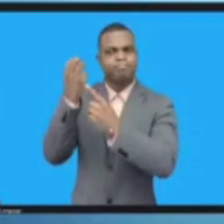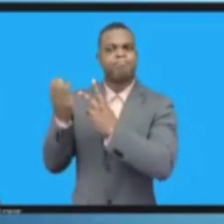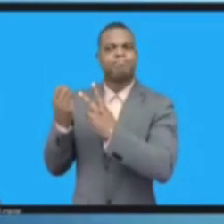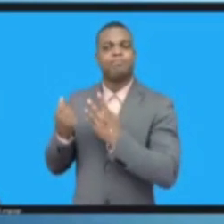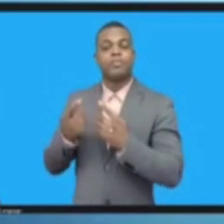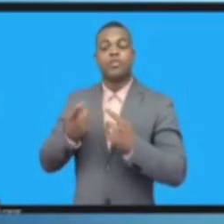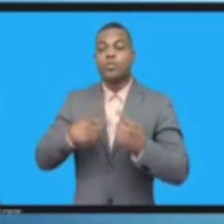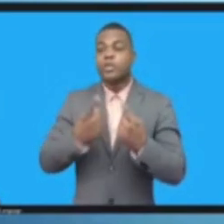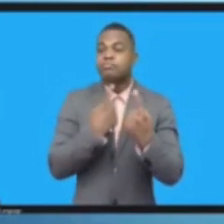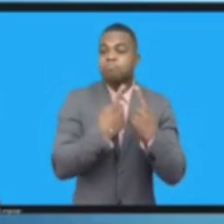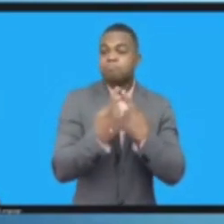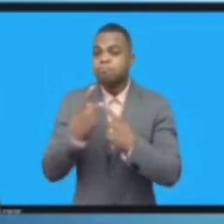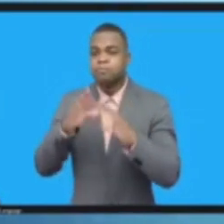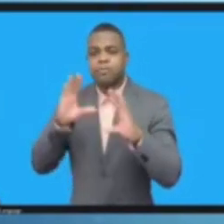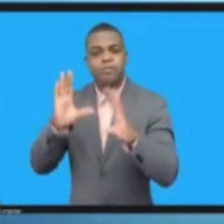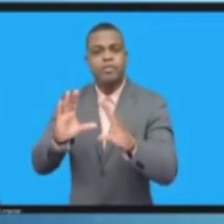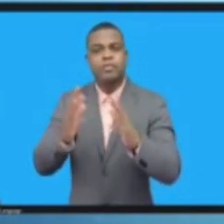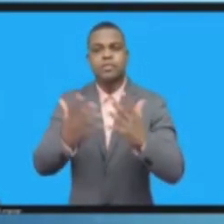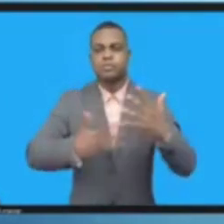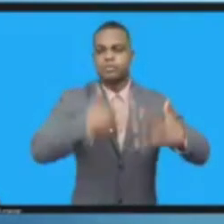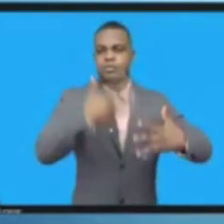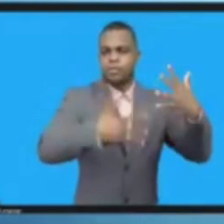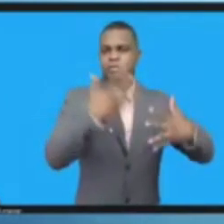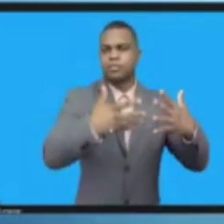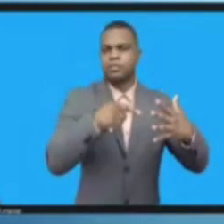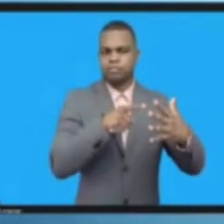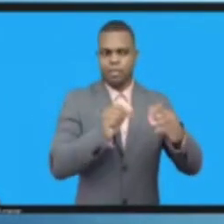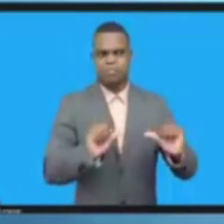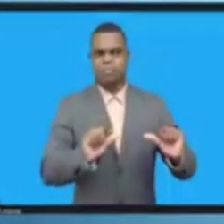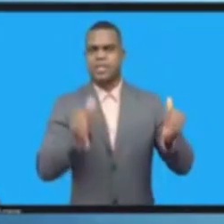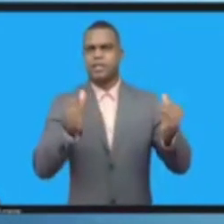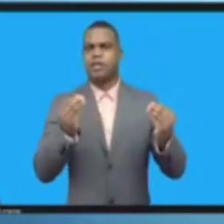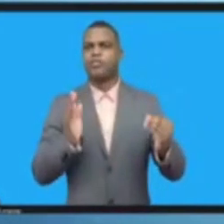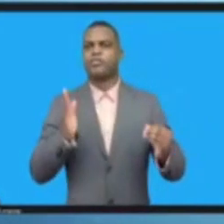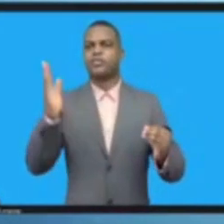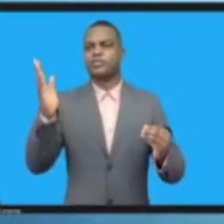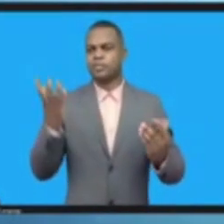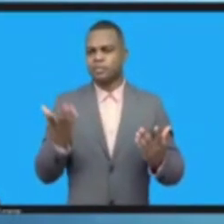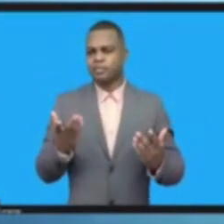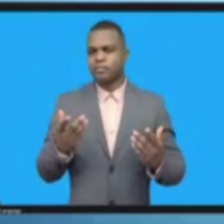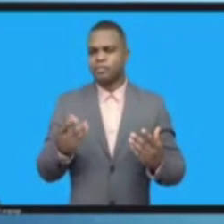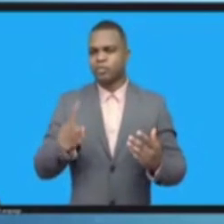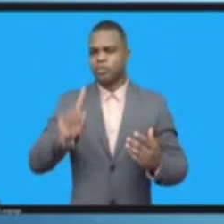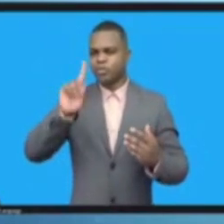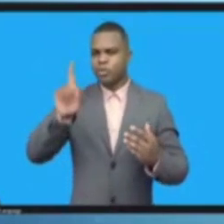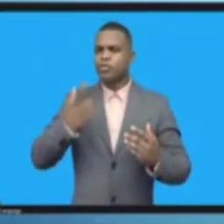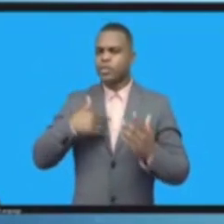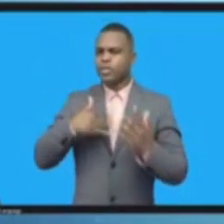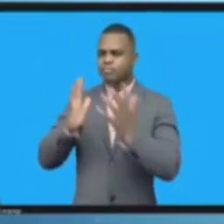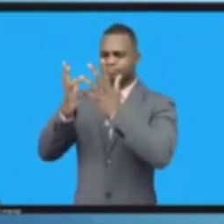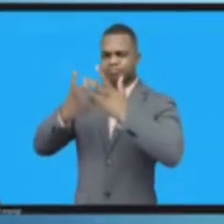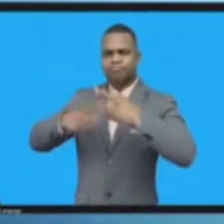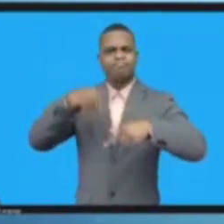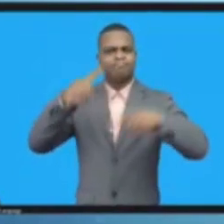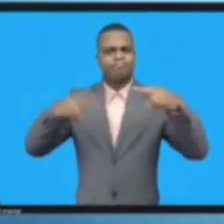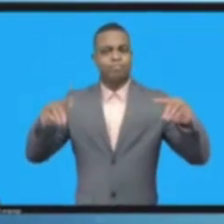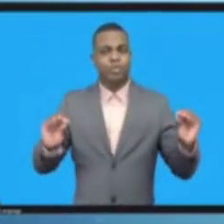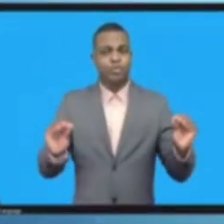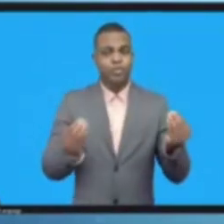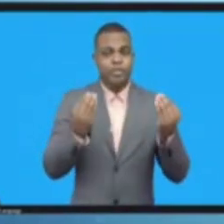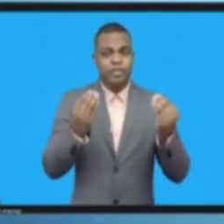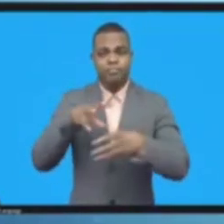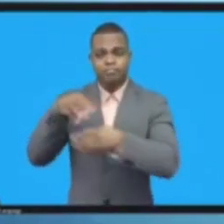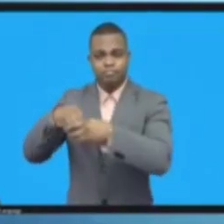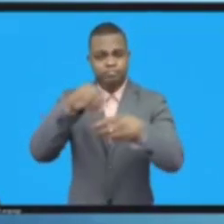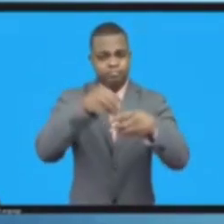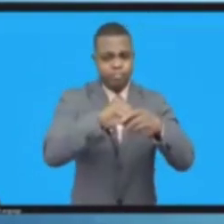Vu la participation dynamique des jeunes, ça a beaucoup évolué et beaucoup de jeunes aujourd'hui participent à cette